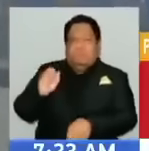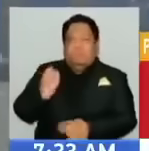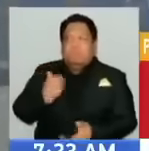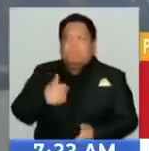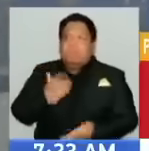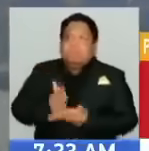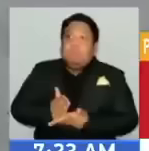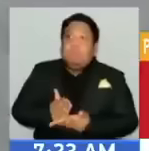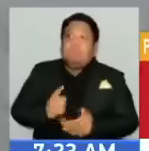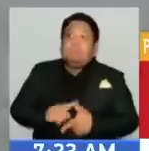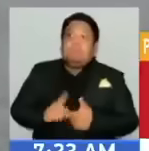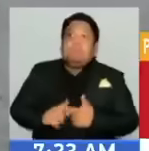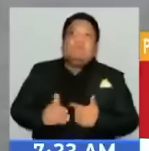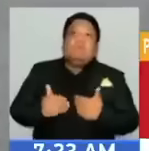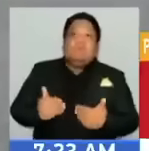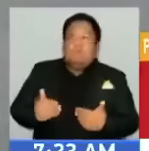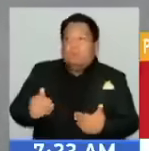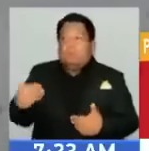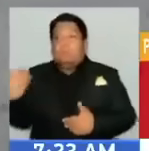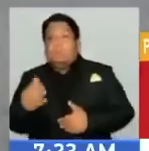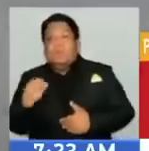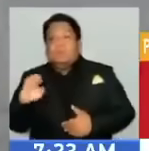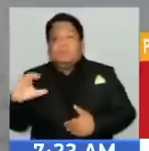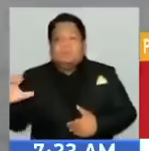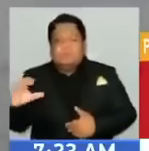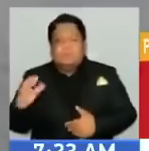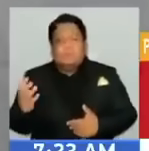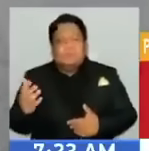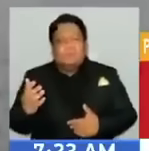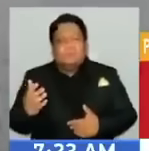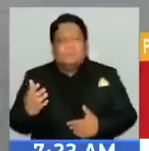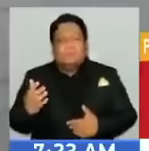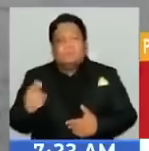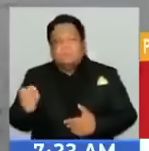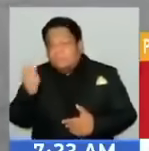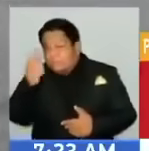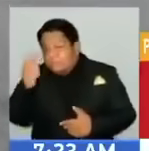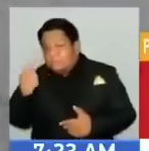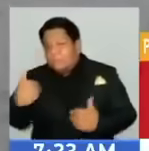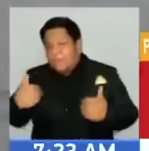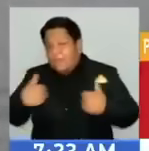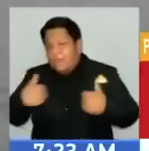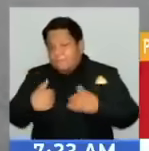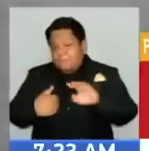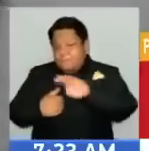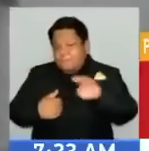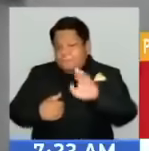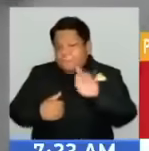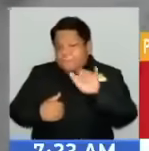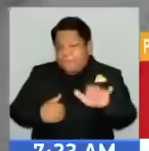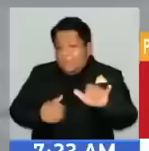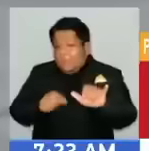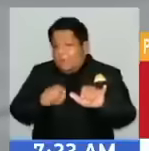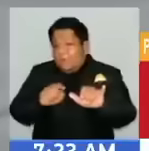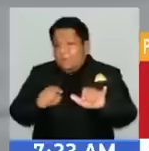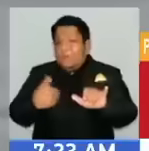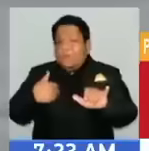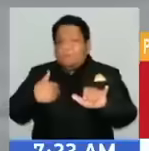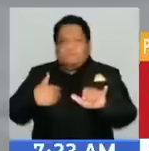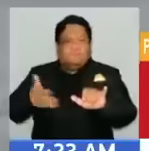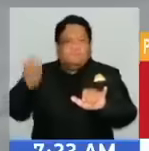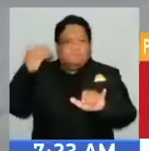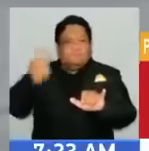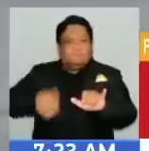ECC. Opo. Meron din tayong Mandamus of Manila Bay na ipanalo ni Attorney Oposa noong